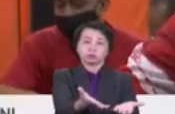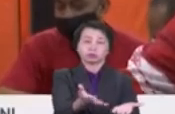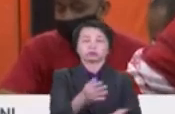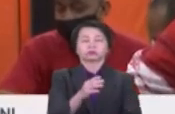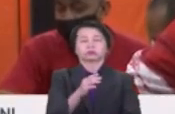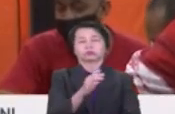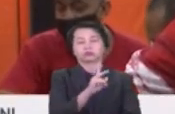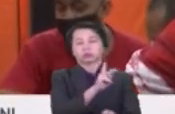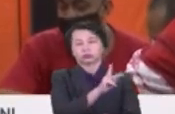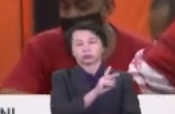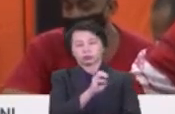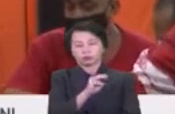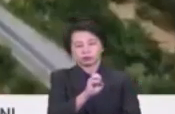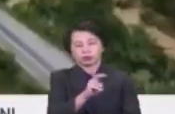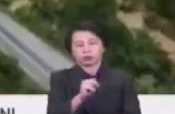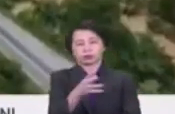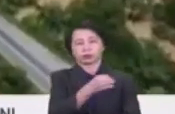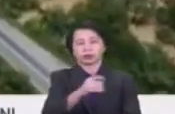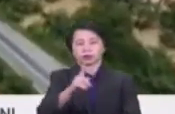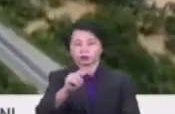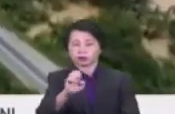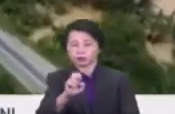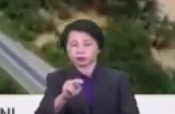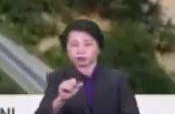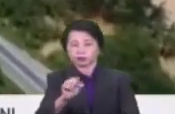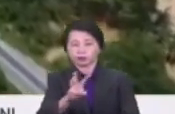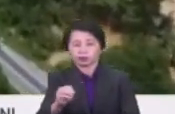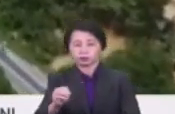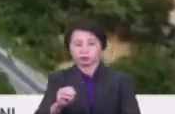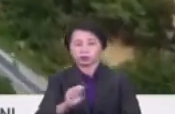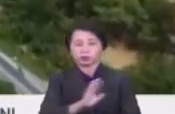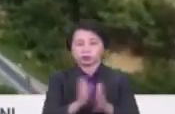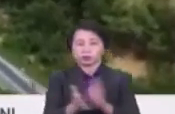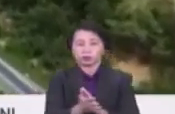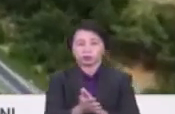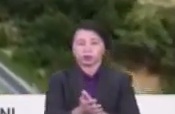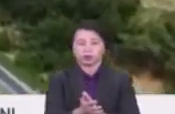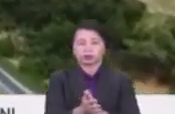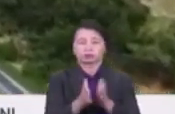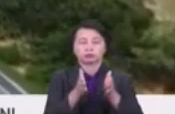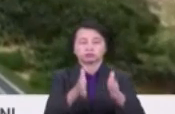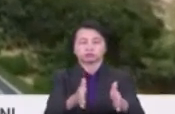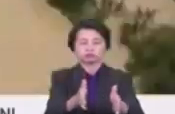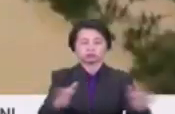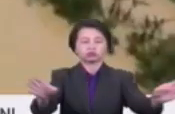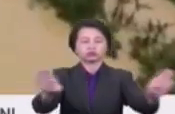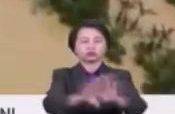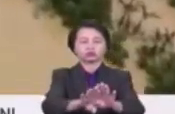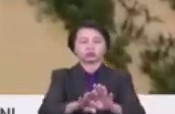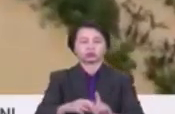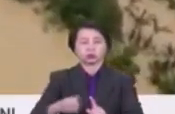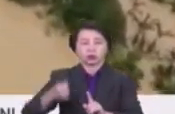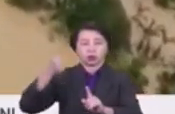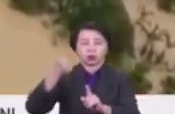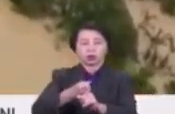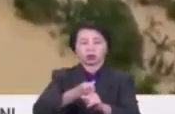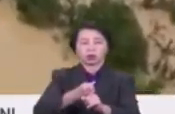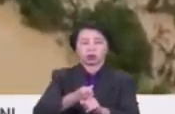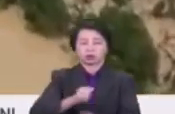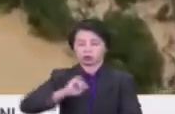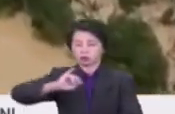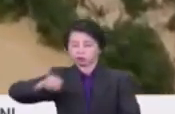Kuala Tumani, Kemabung dan Tenom, bahawa konsesi, kontraktor konsesi telah diarah oleh pihak